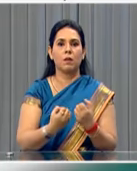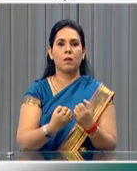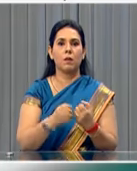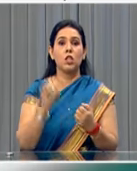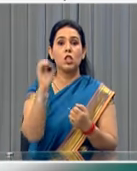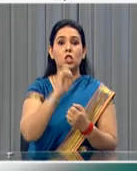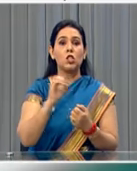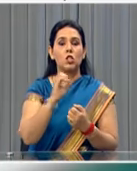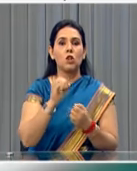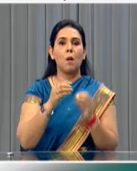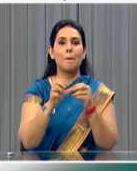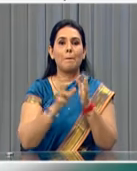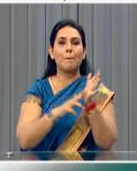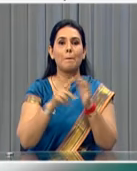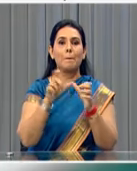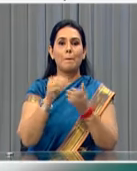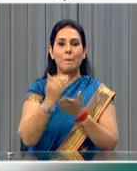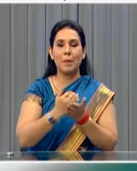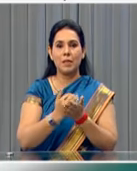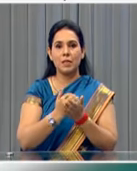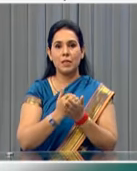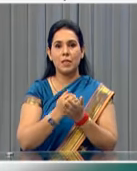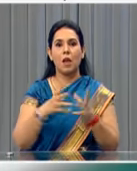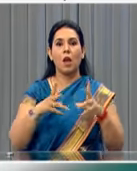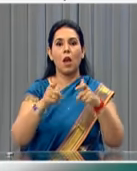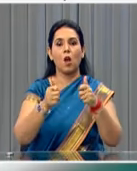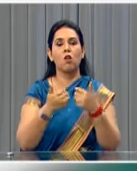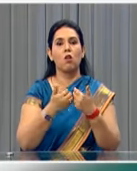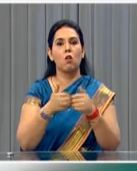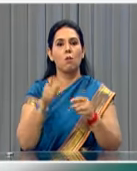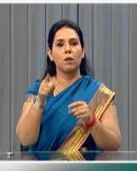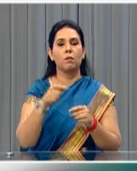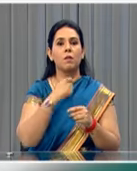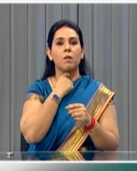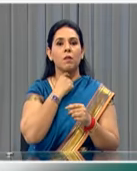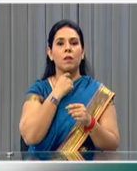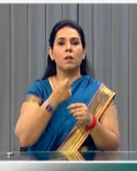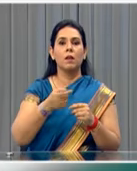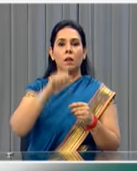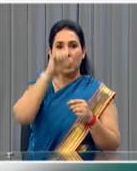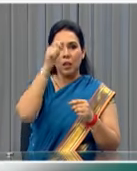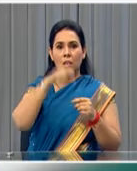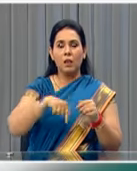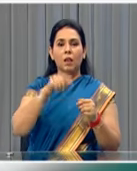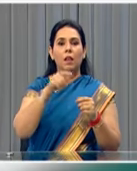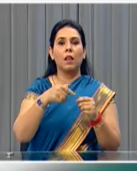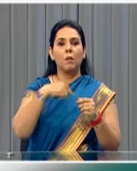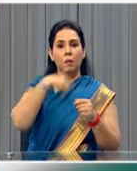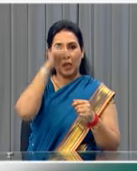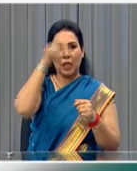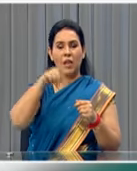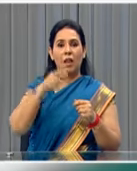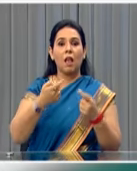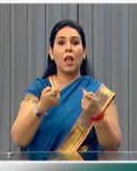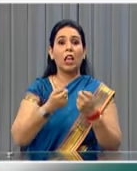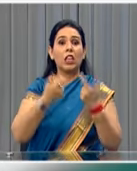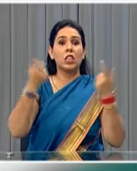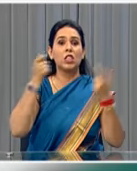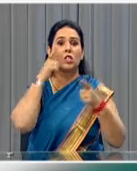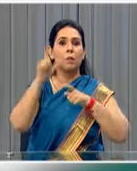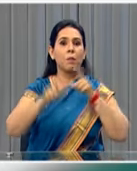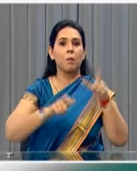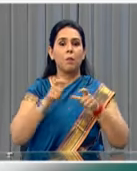जीरो बैलेंस से हमने अकाउंट खोलने का संकल्प किया था। लेकिन मेरे देश के अमीरों को हमने